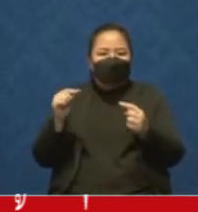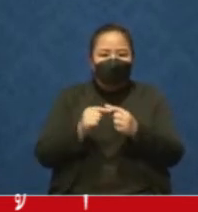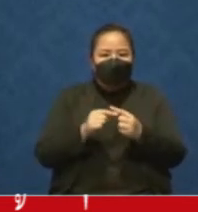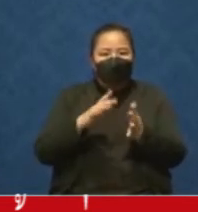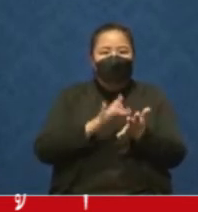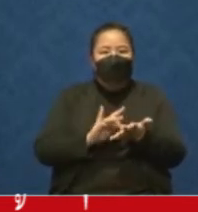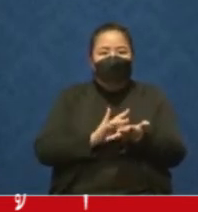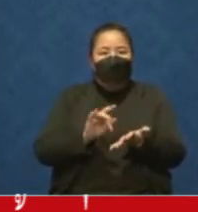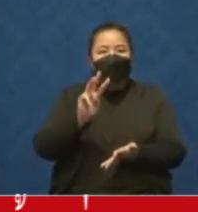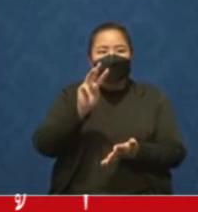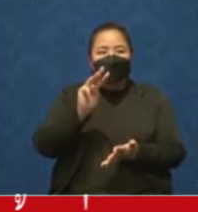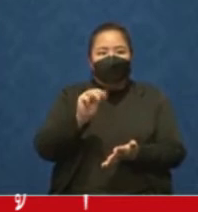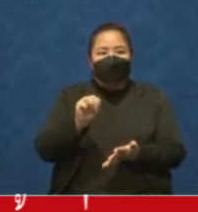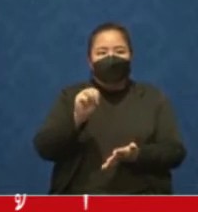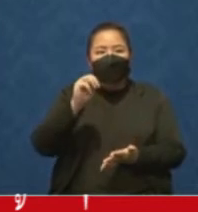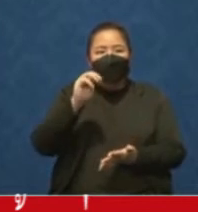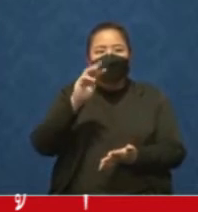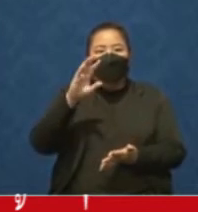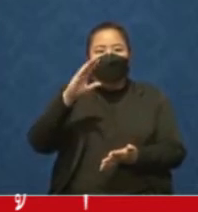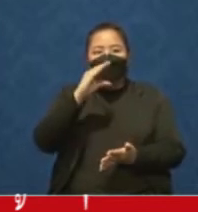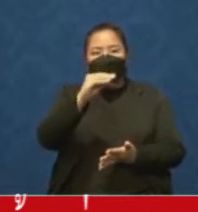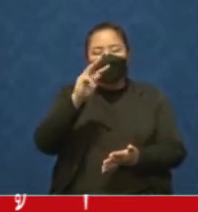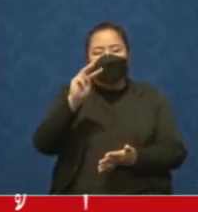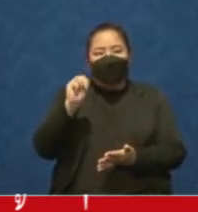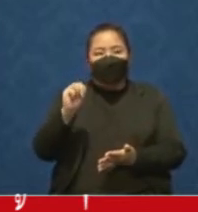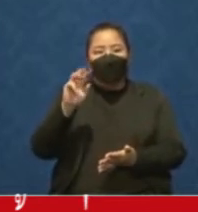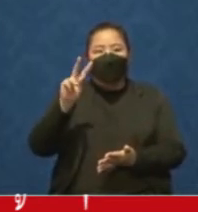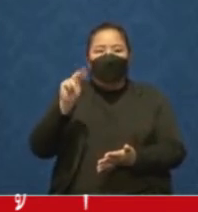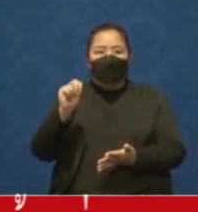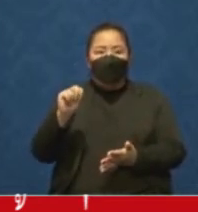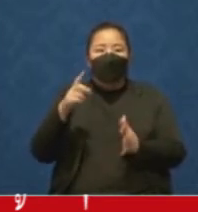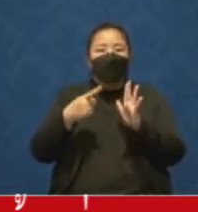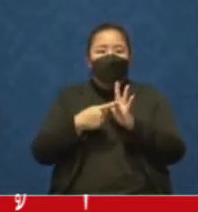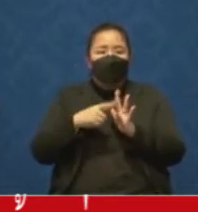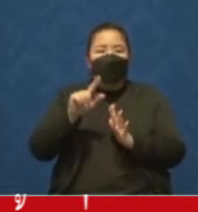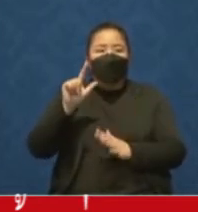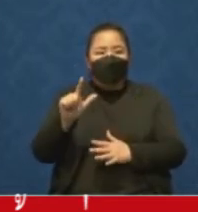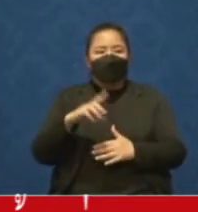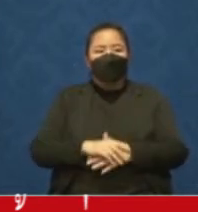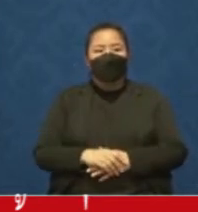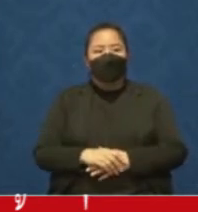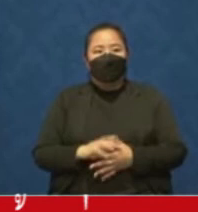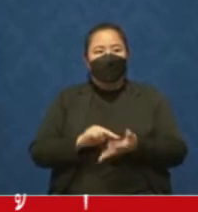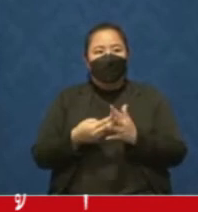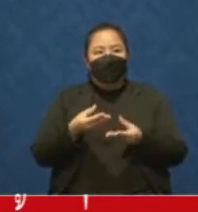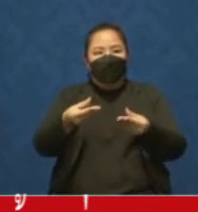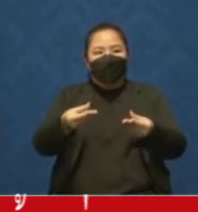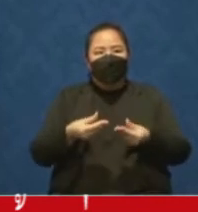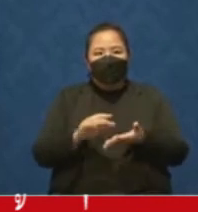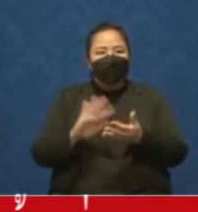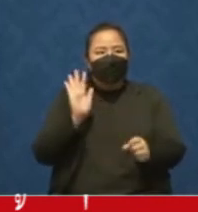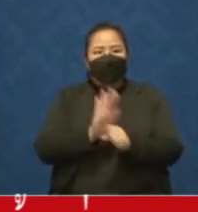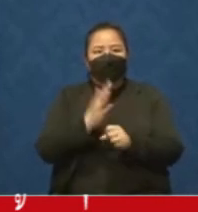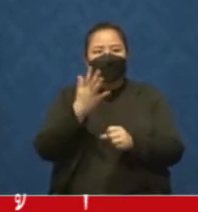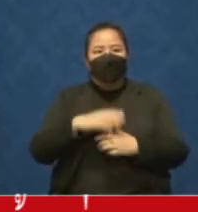่ๆในโงพยาบาลจะจำกดมากเพระมีจำกัดหรอมีไม่พอเพราฉะนั้นกลุ่มเสียงซึ่เรา